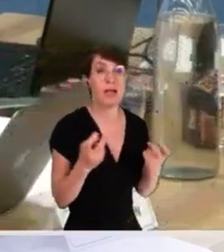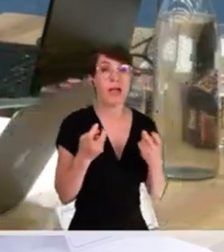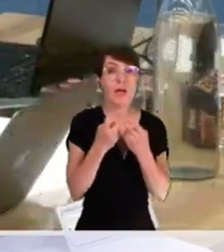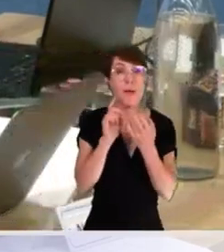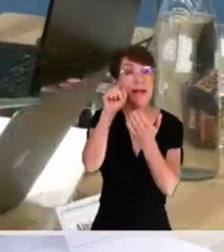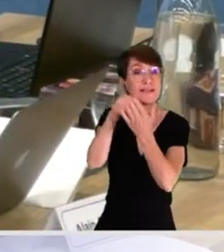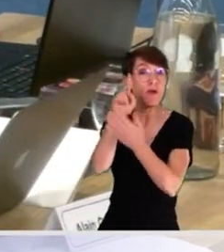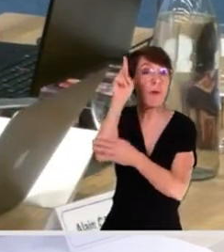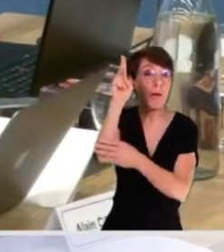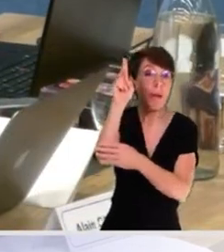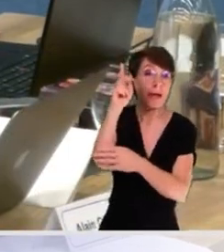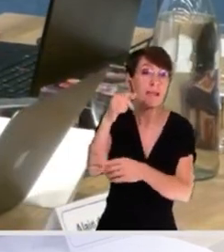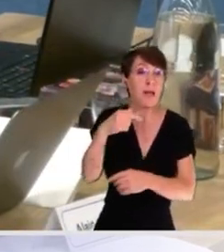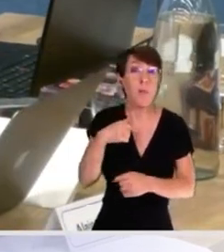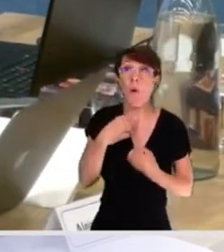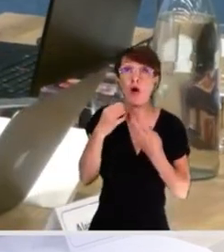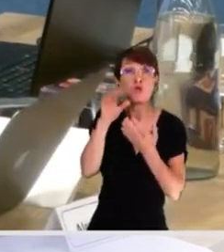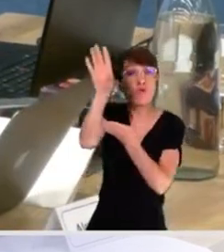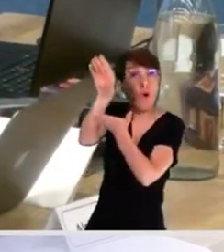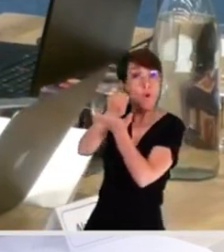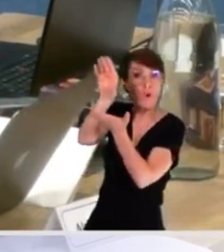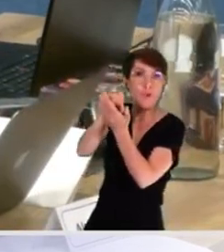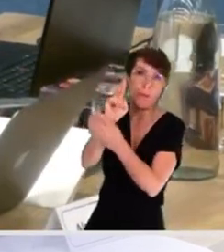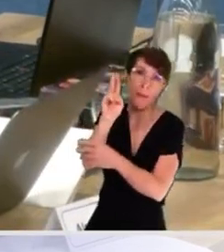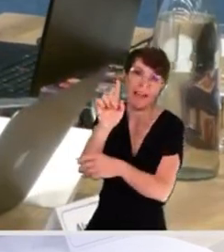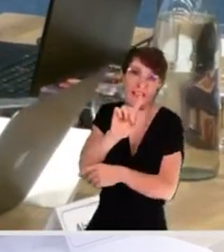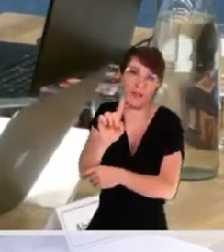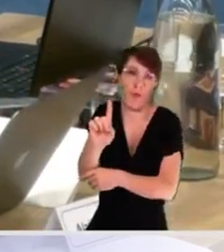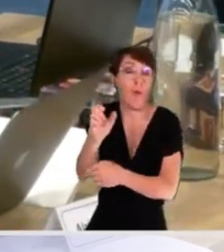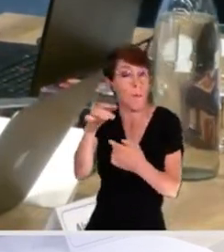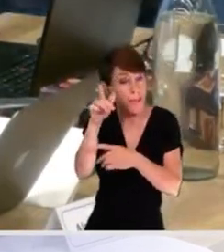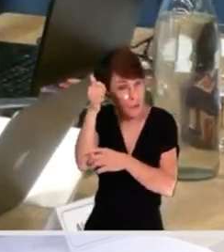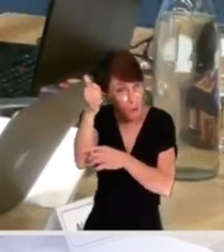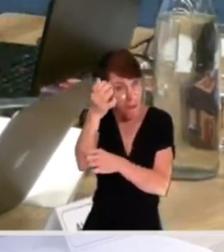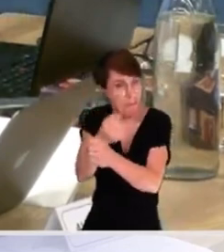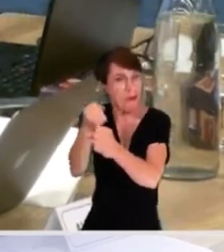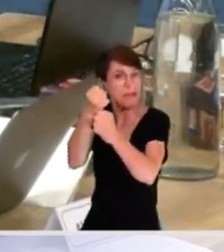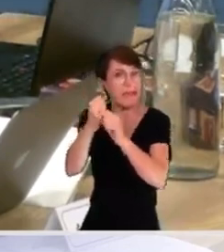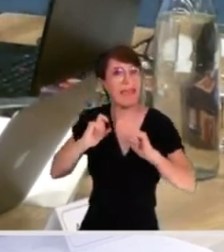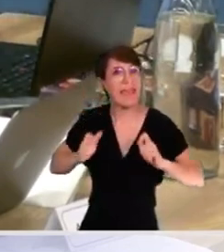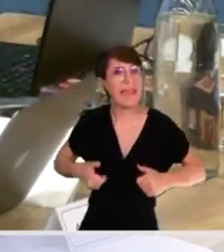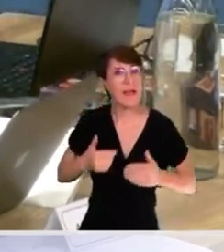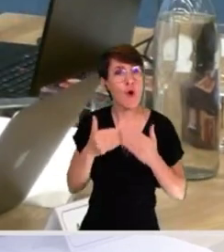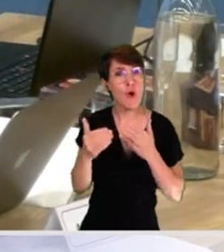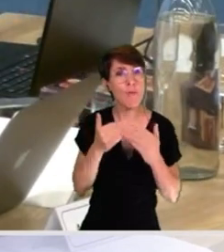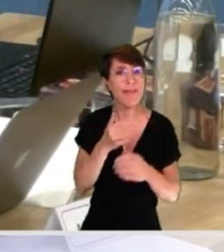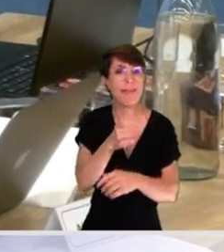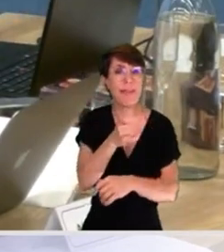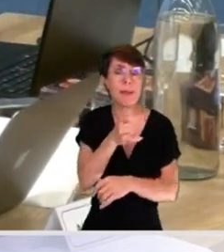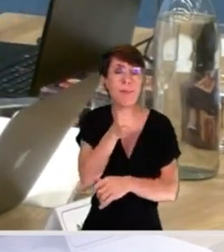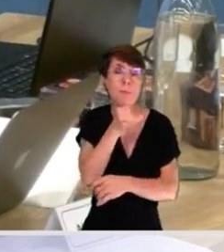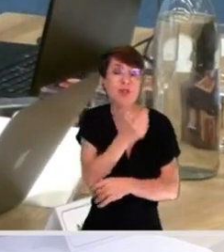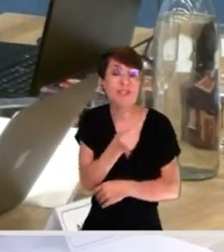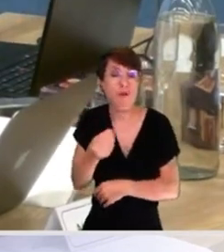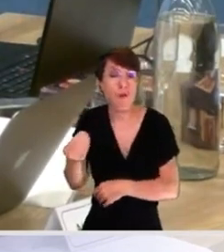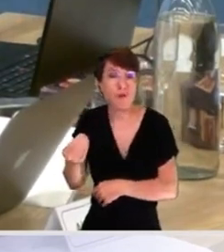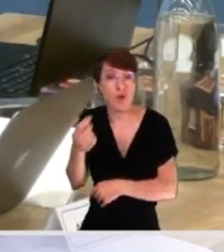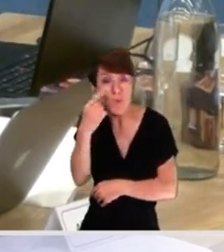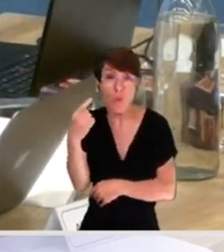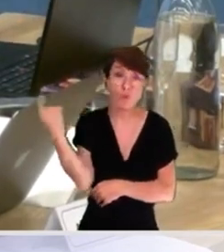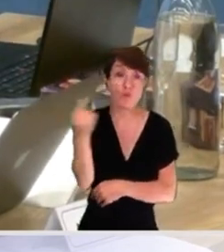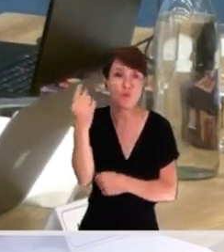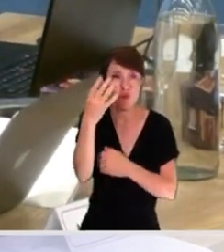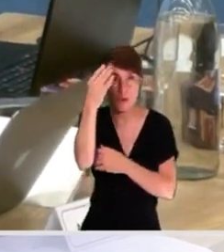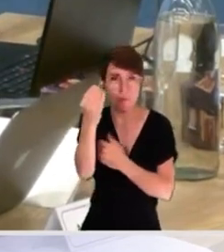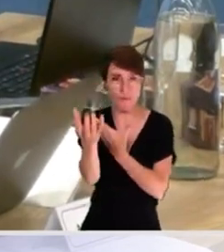enfin, elle a mis en place une école des métiers de la petite enfance pour tous les personnels. Je ne sais pas si elle est ouverte